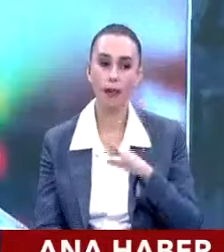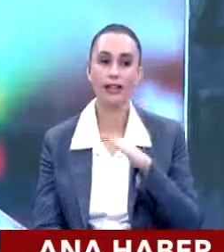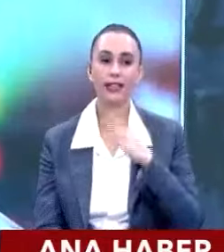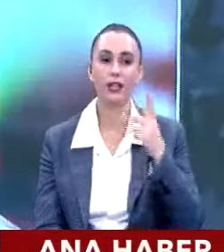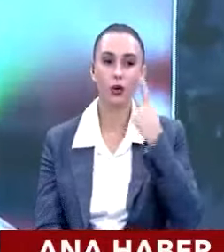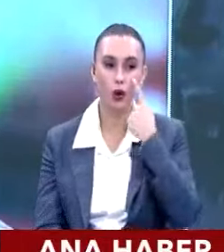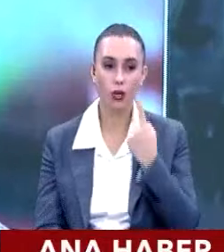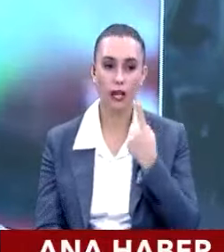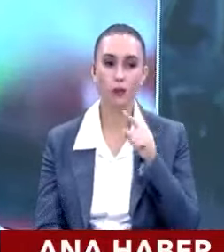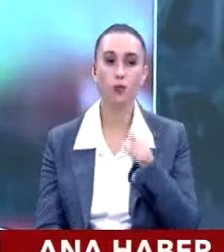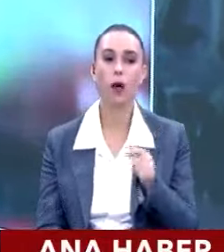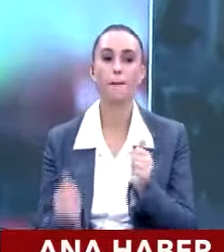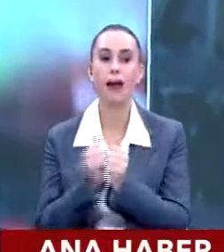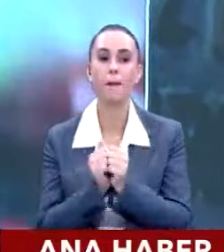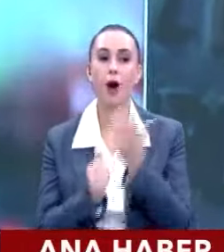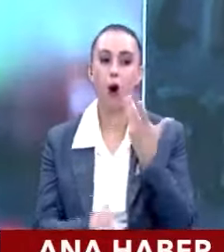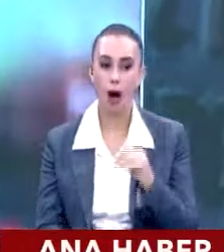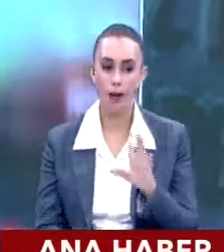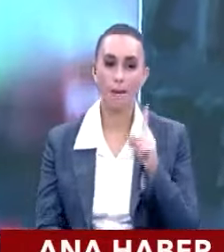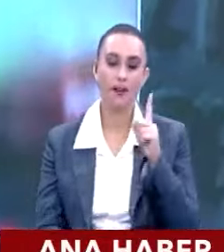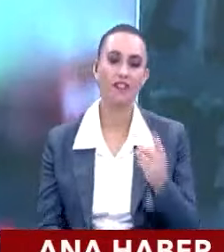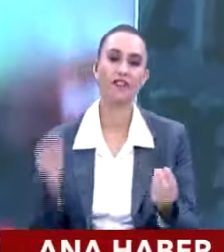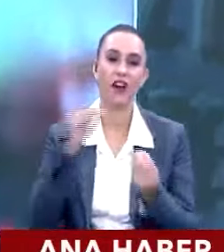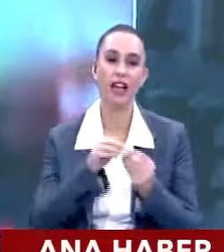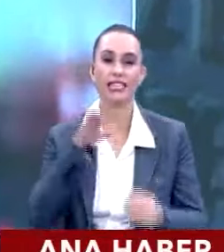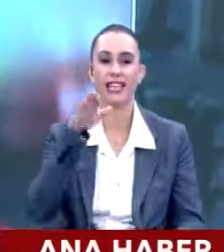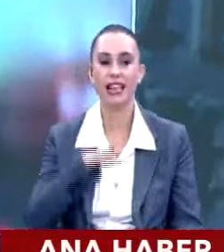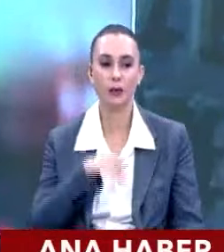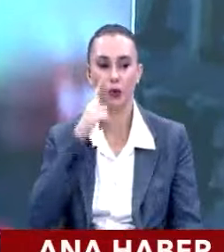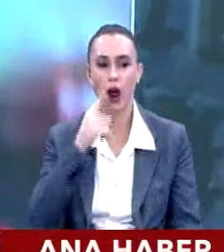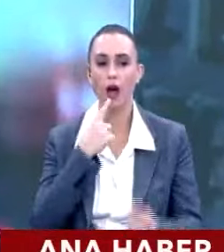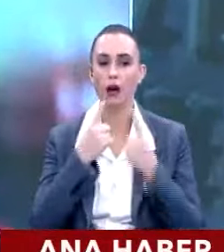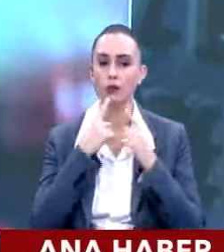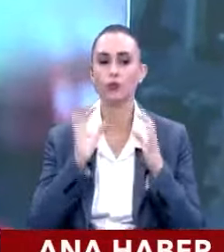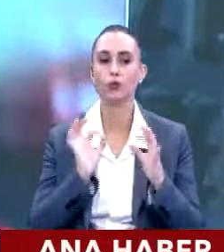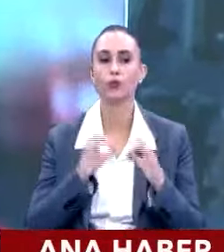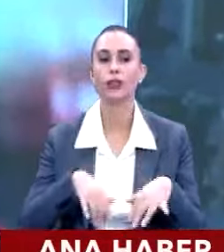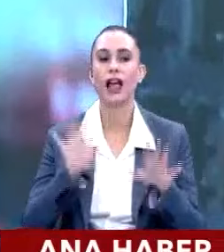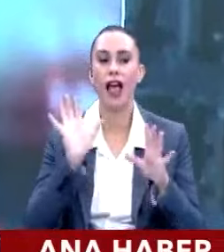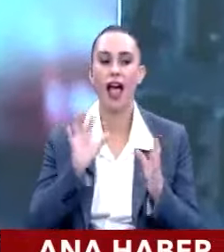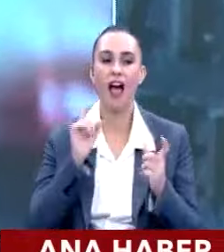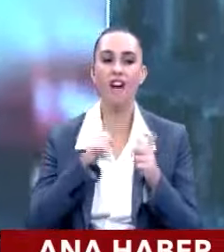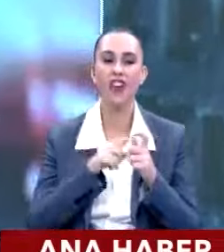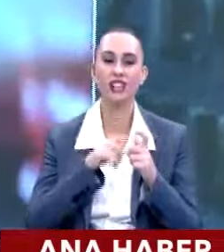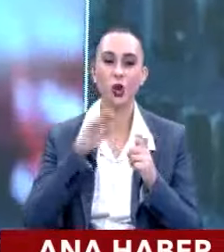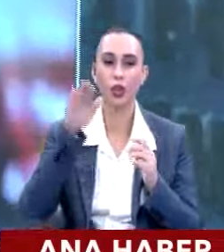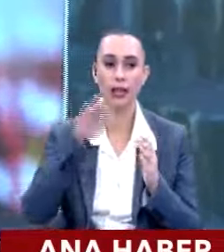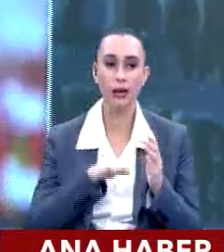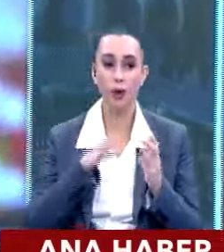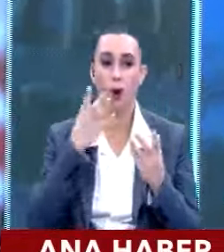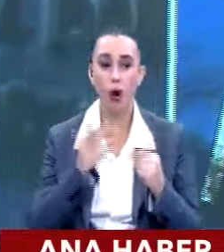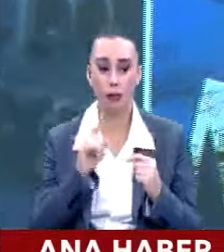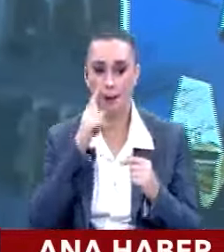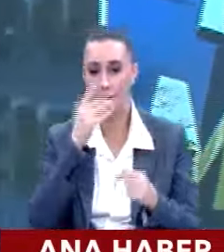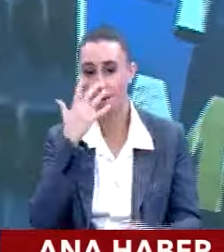diğer göstergelerde buna eşlik etmeden bir faiz indirimi söz konusu değil. Yani enflasyonda düşüş olmadan,